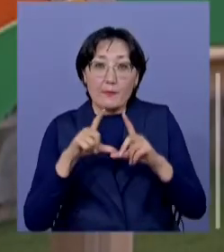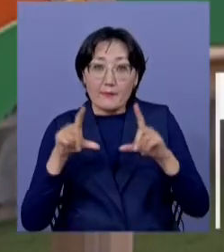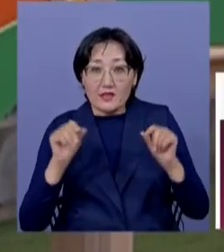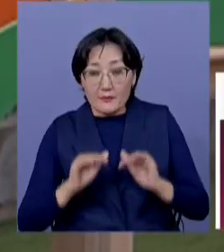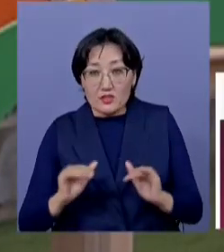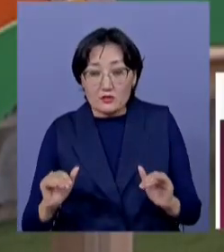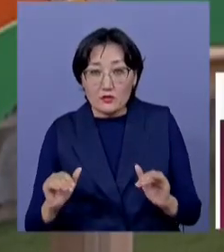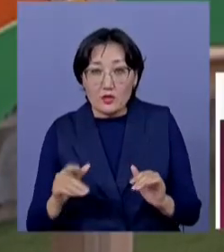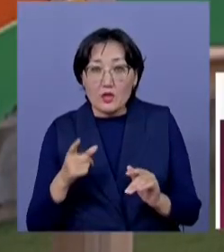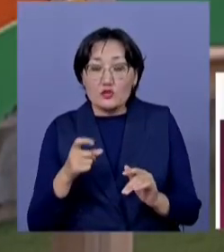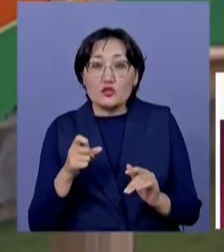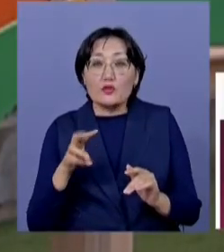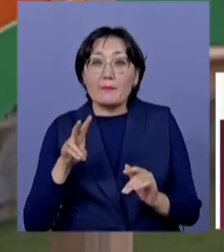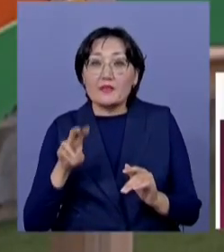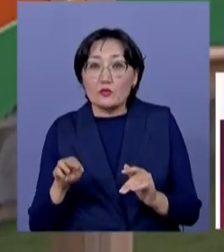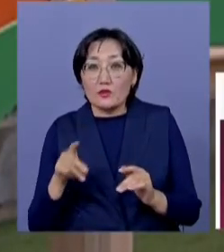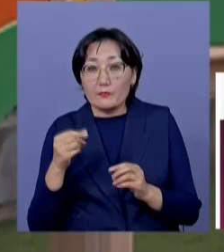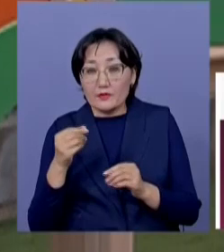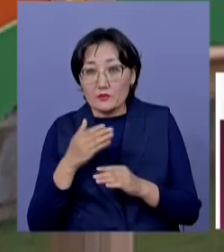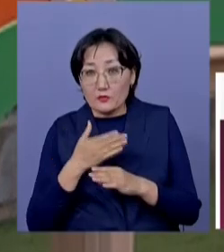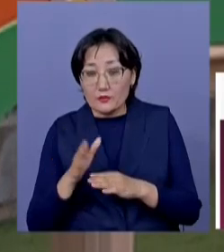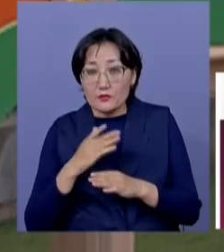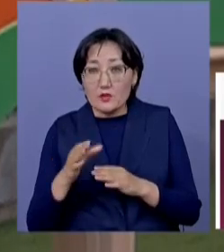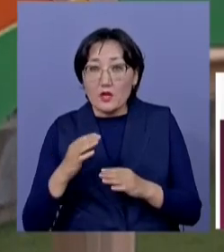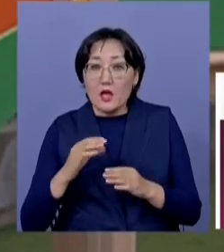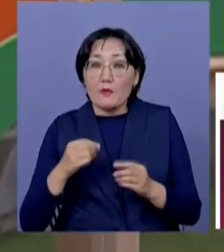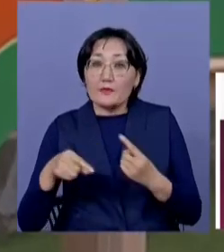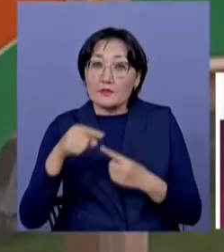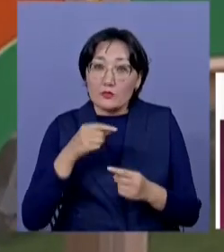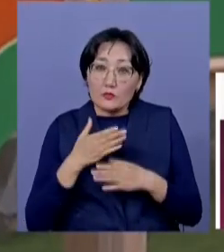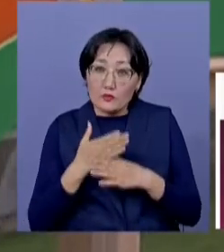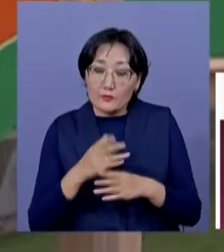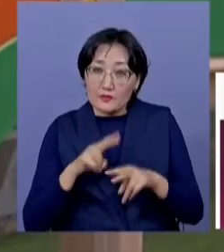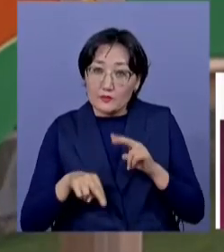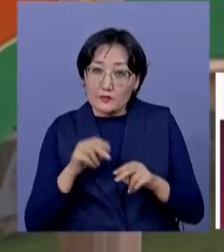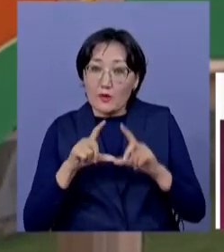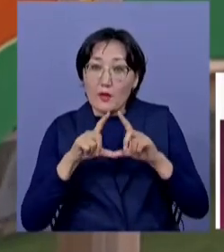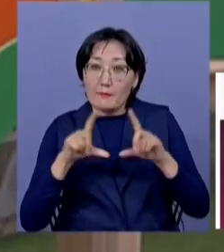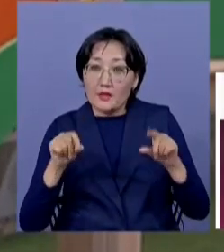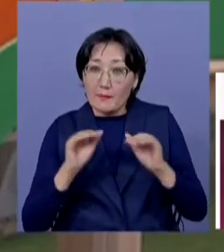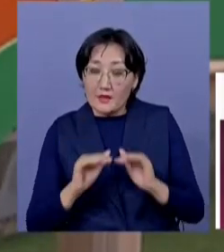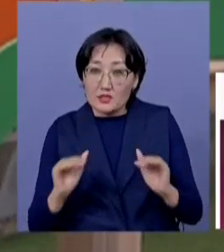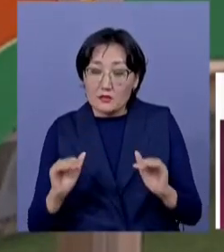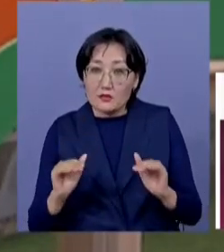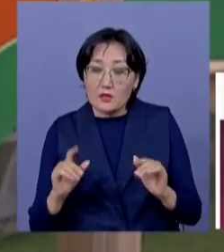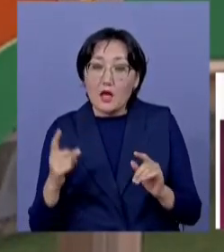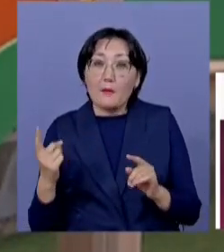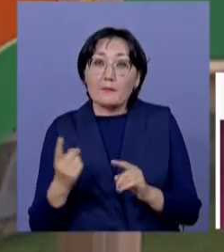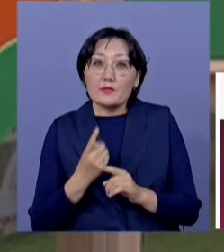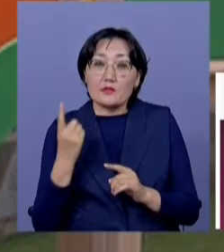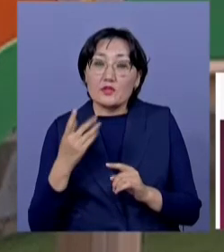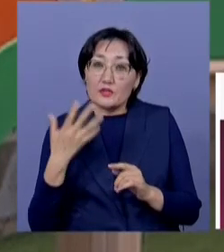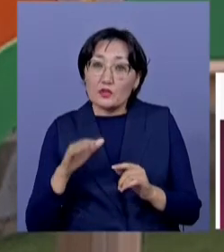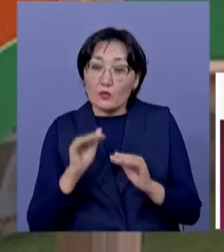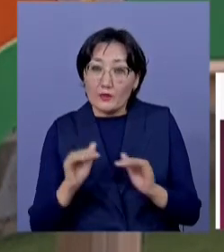заманауи 100 миллионнан астам инвестиция жеке кәсіпкердің қаржысына салынған балабақша. Енді бастапқы таңда 50